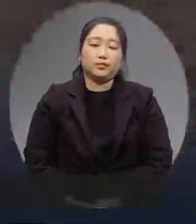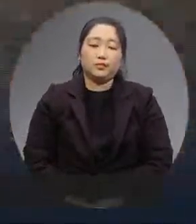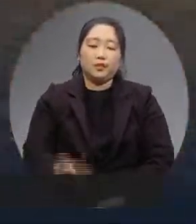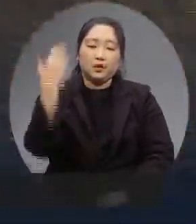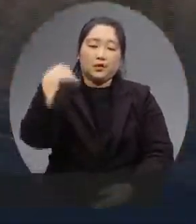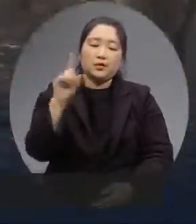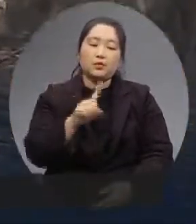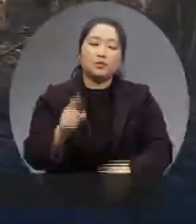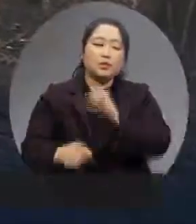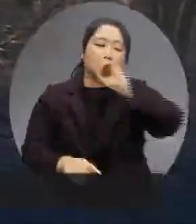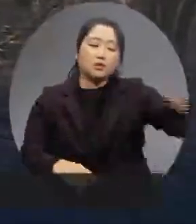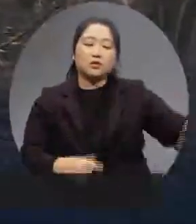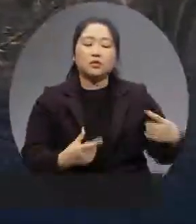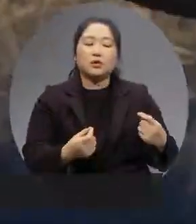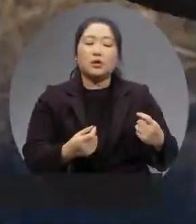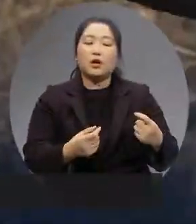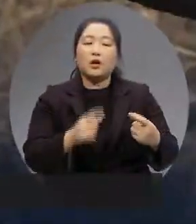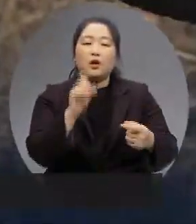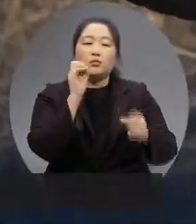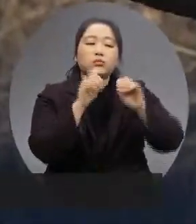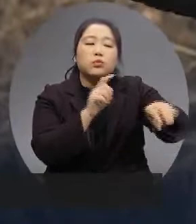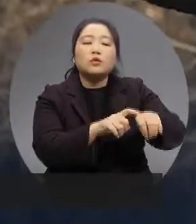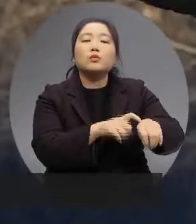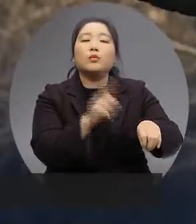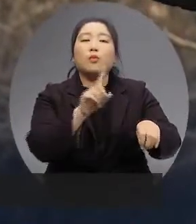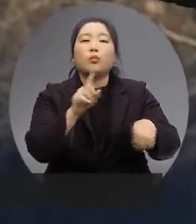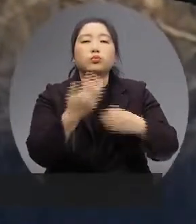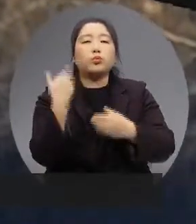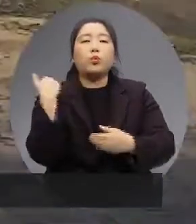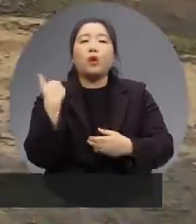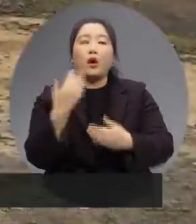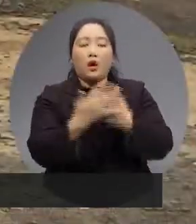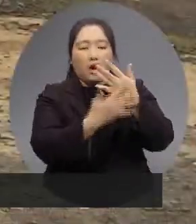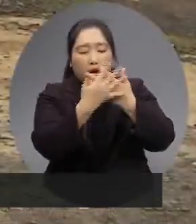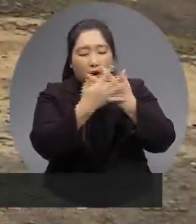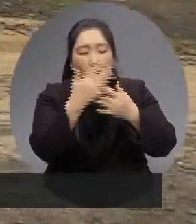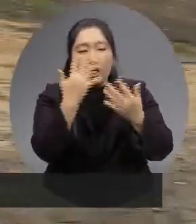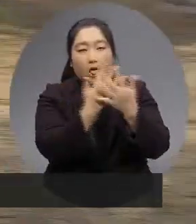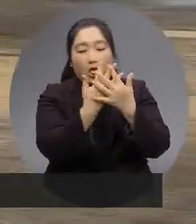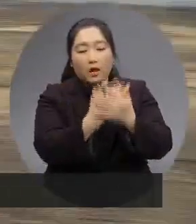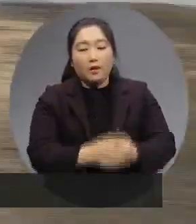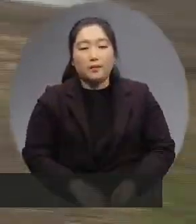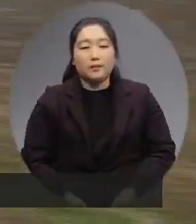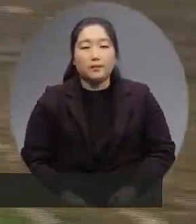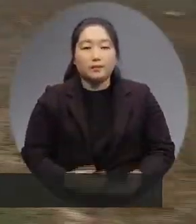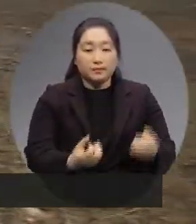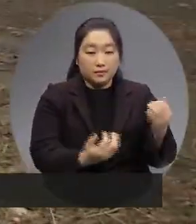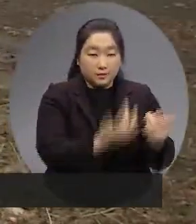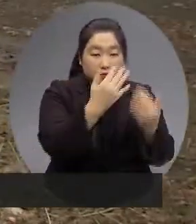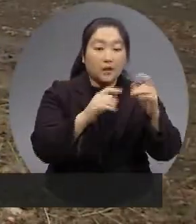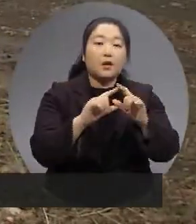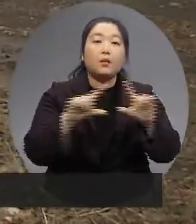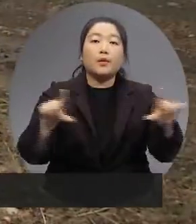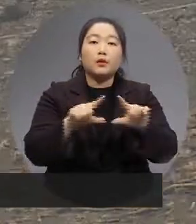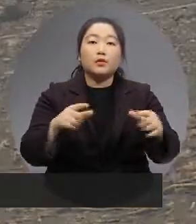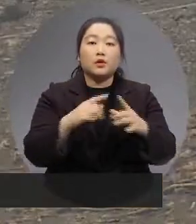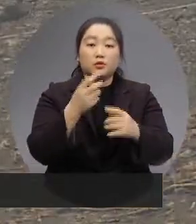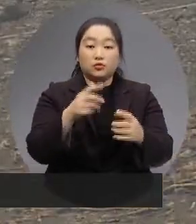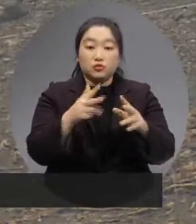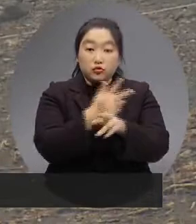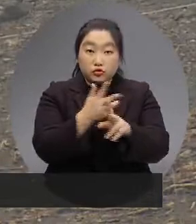그 전에 뭐를 던진 것 같은데 뭐를 던졌는가 몰라요. 영상이 너무 흐려서. 발화 지점은 평소 주말 캠핑이나